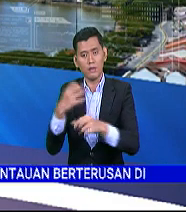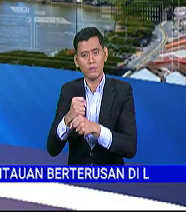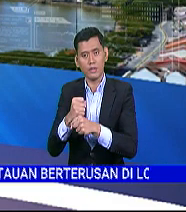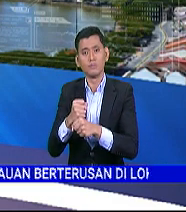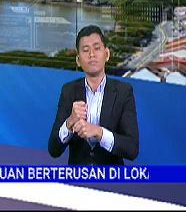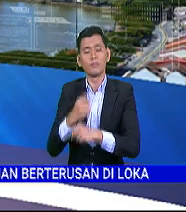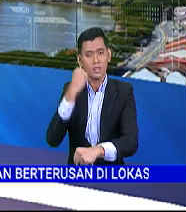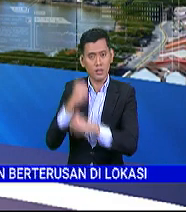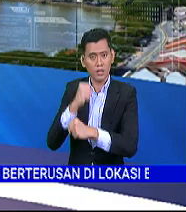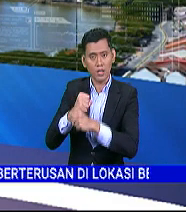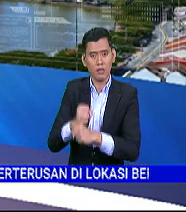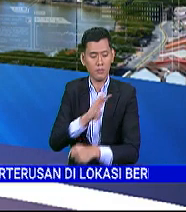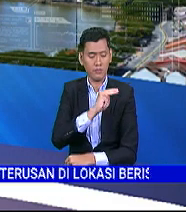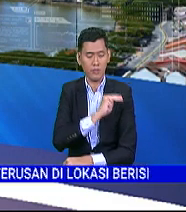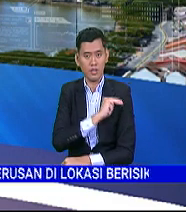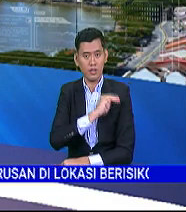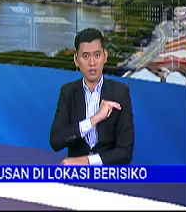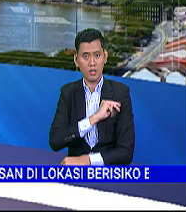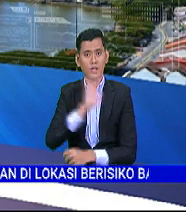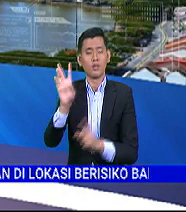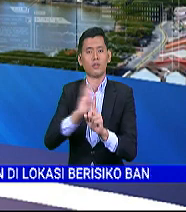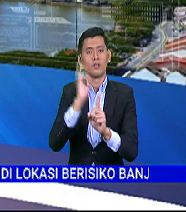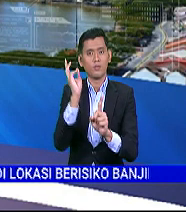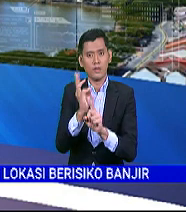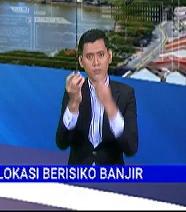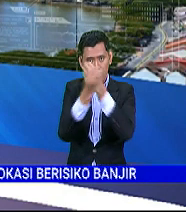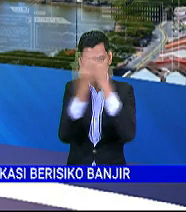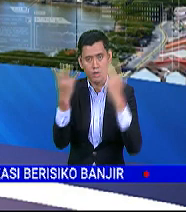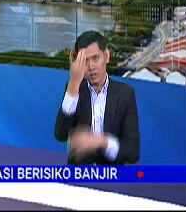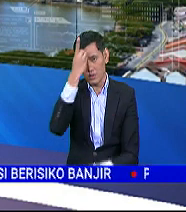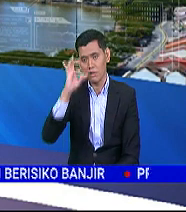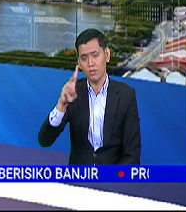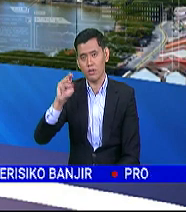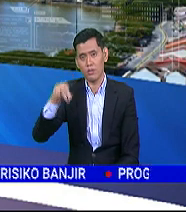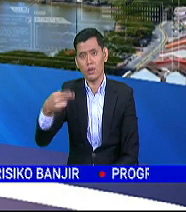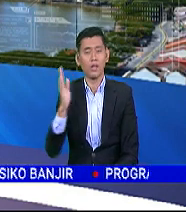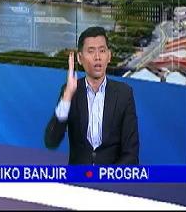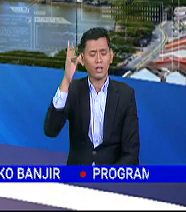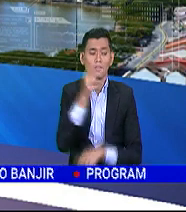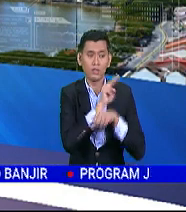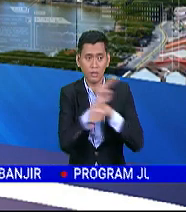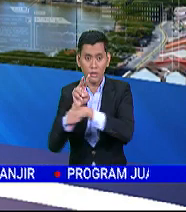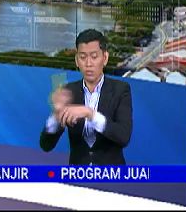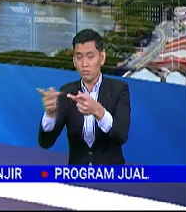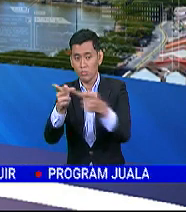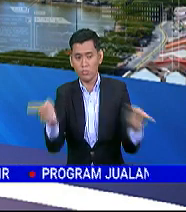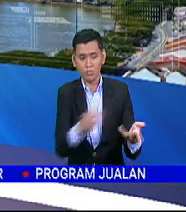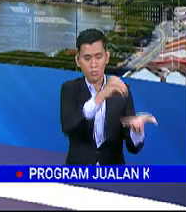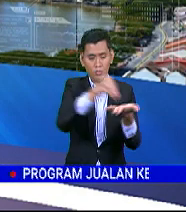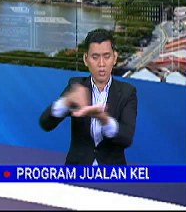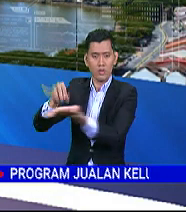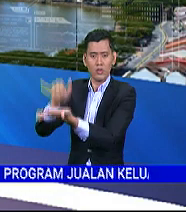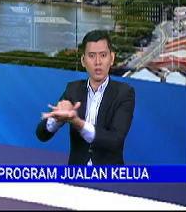Wanita, Kanak-kanak dan Kesejahteraan Masyarakat Datuk Seri Fatimah Abdullah berkata pihaknya akan turun meninjau ke lokasi tersebut